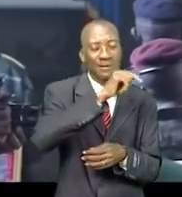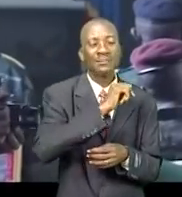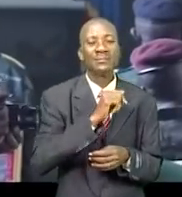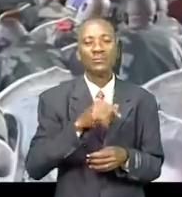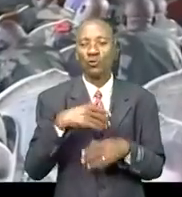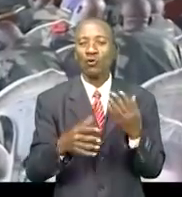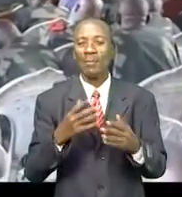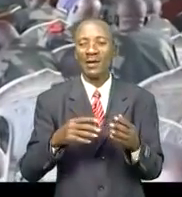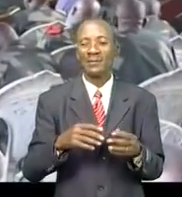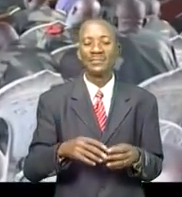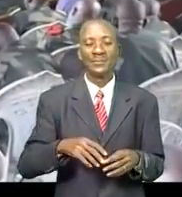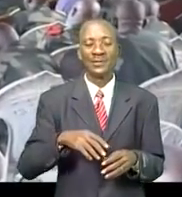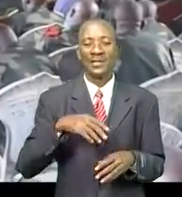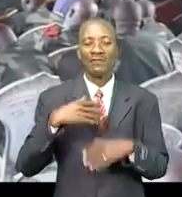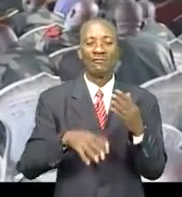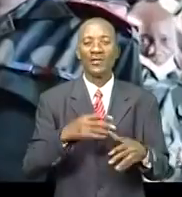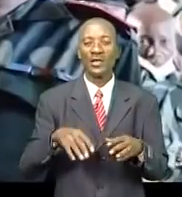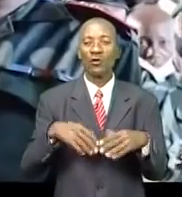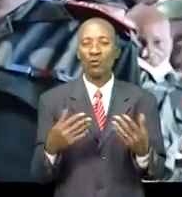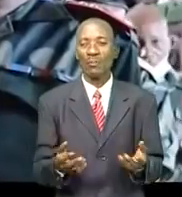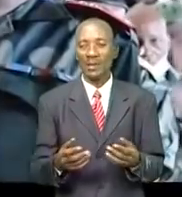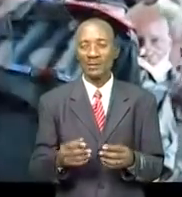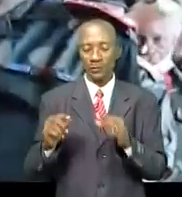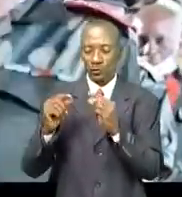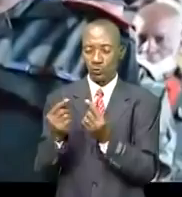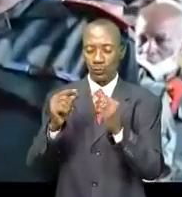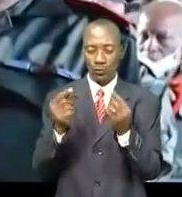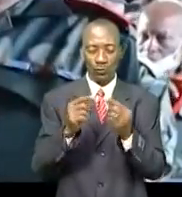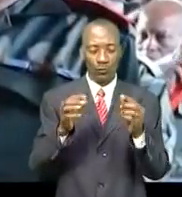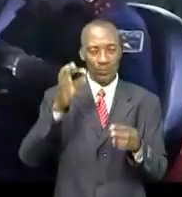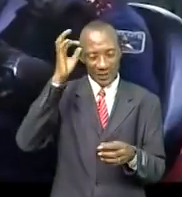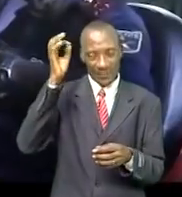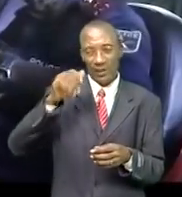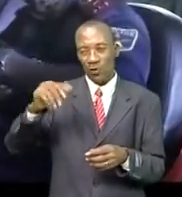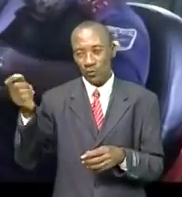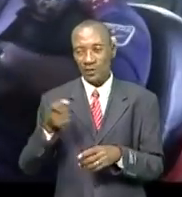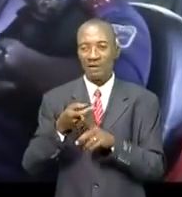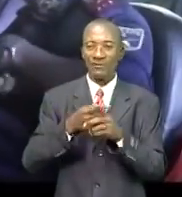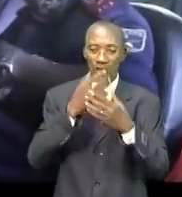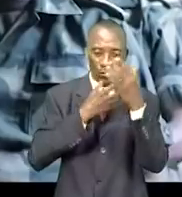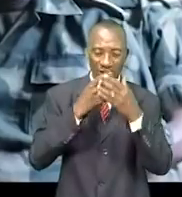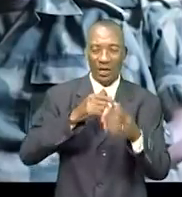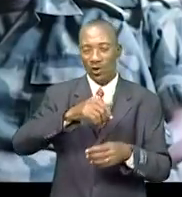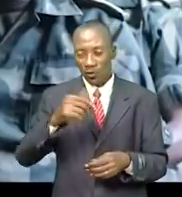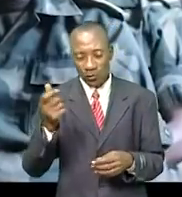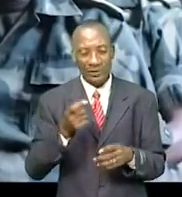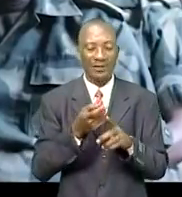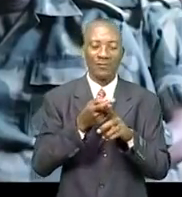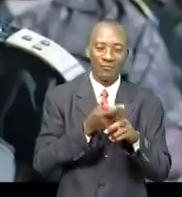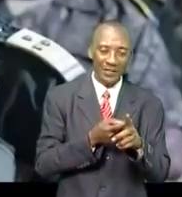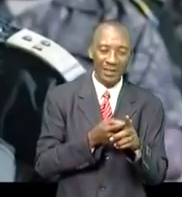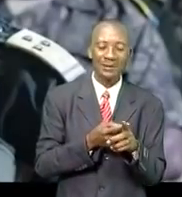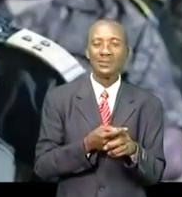venus de l'Ouganda, les FDLR venus du Rwanda et autres groupes armés locaux qui opèrent dans les six territoires du Nord Kivu. Beni,